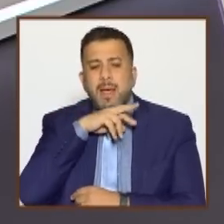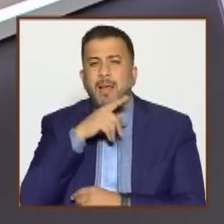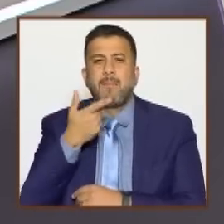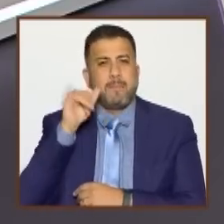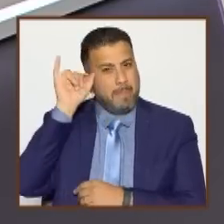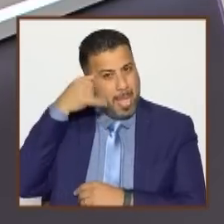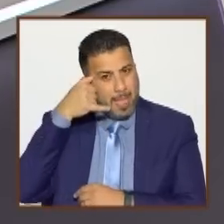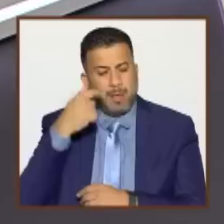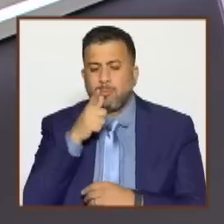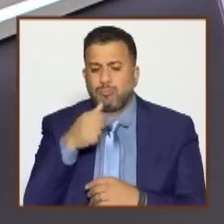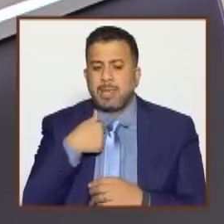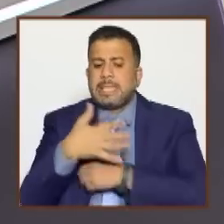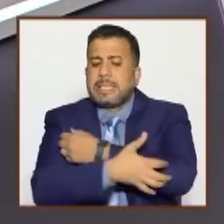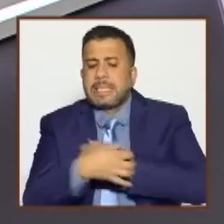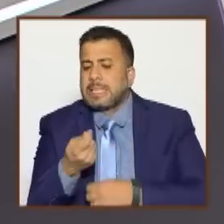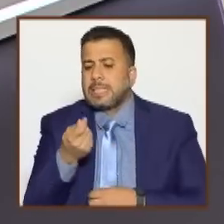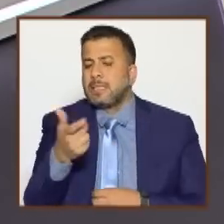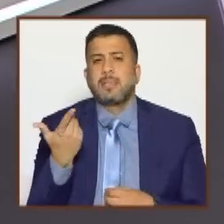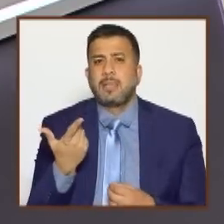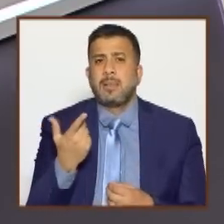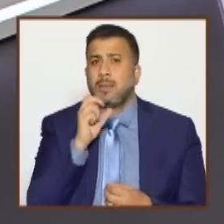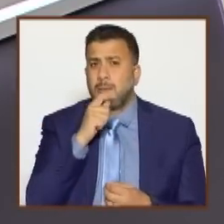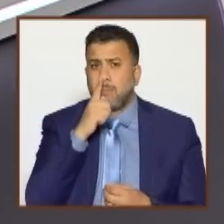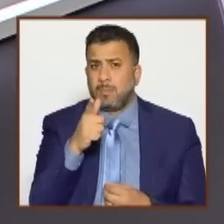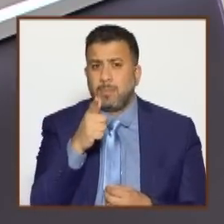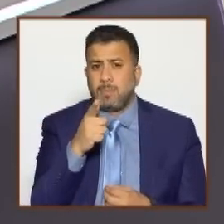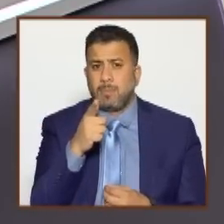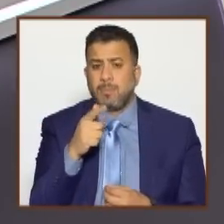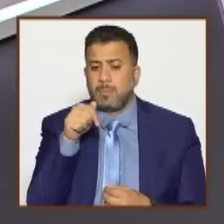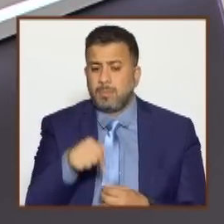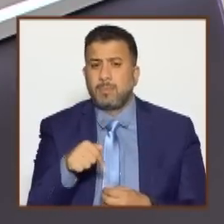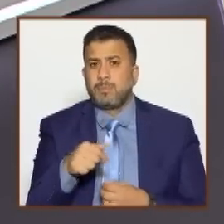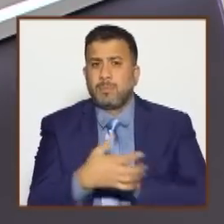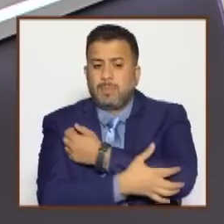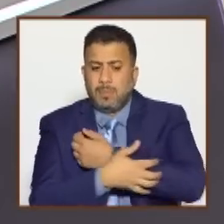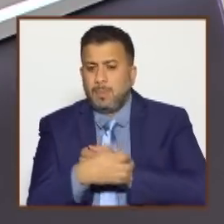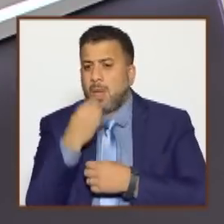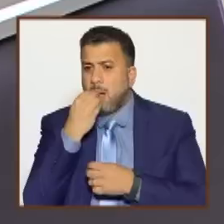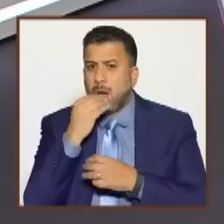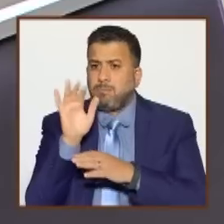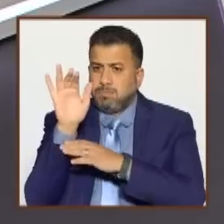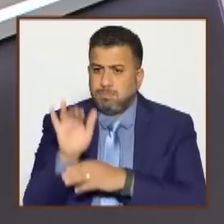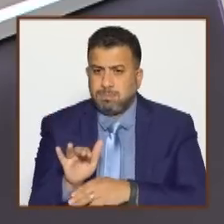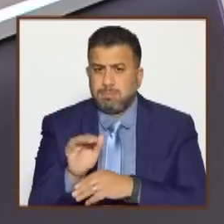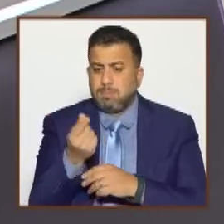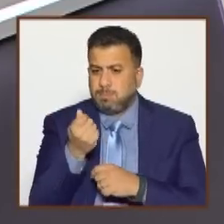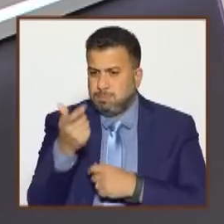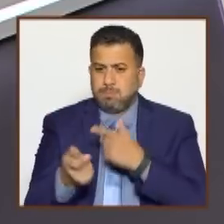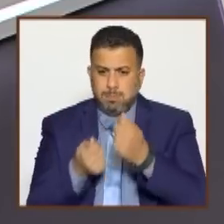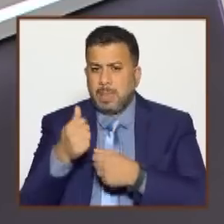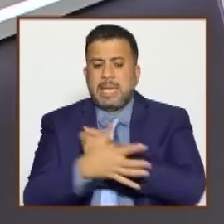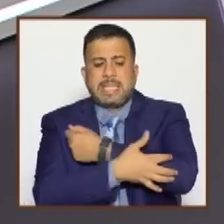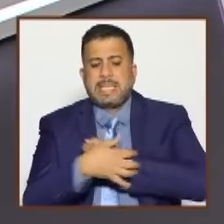السنة مشت، وقالوا أنت حاطتنا في العزبة الحين وتصرفين عليه وكل شيء، ما يجوز والله زكاة